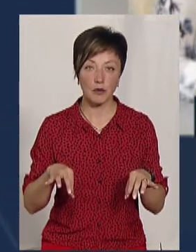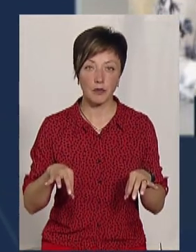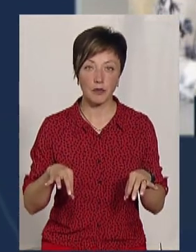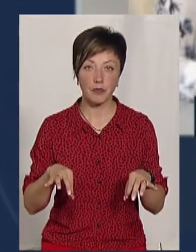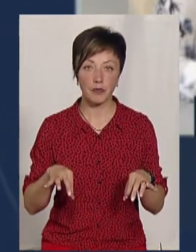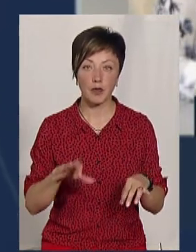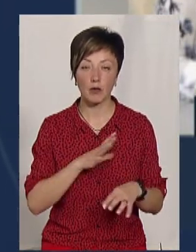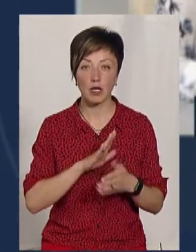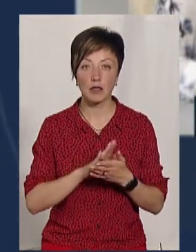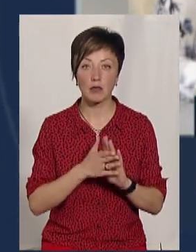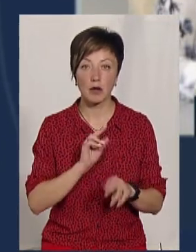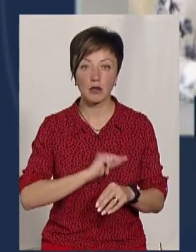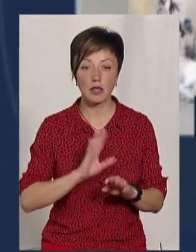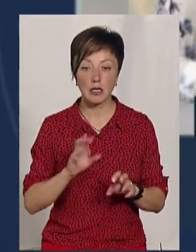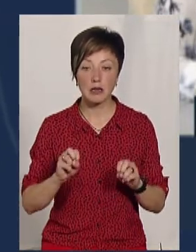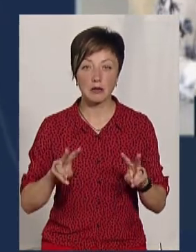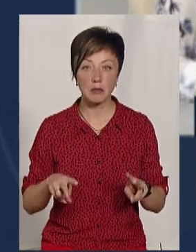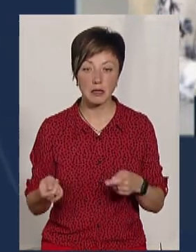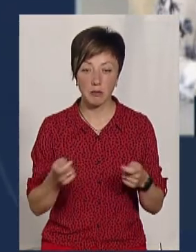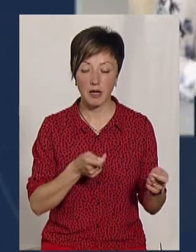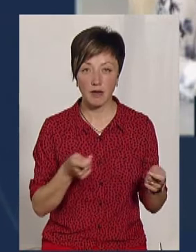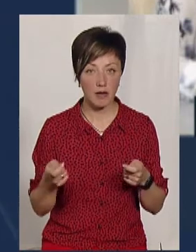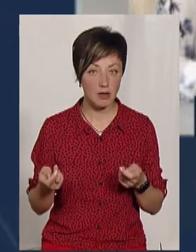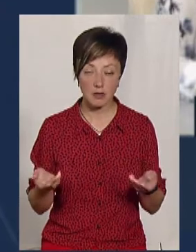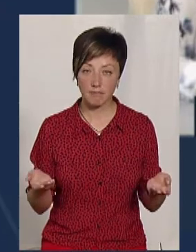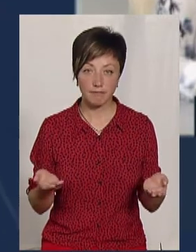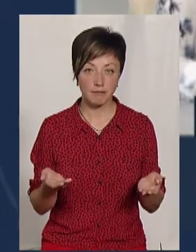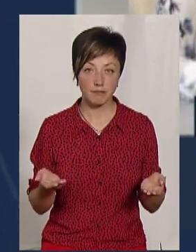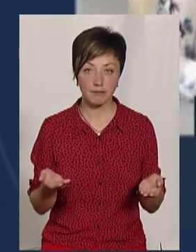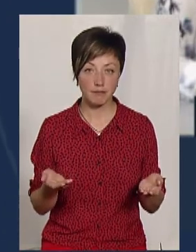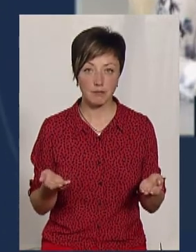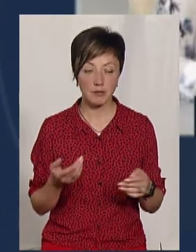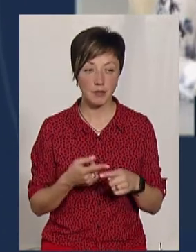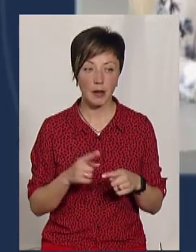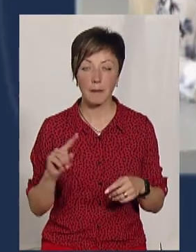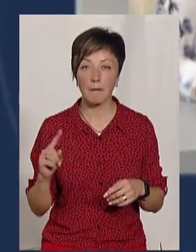Взагалі була ситуація, коли працювала тільки по спецперевезенням. Звичайно, що